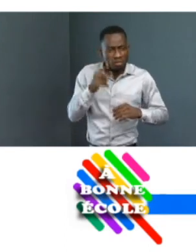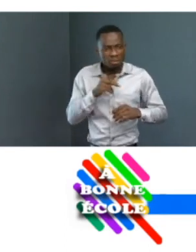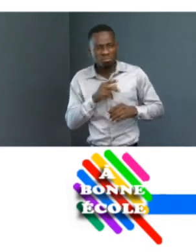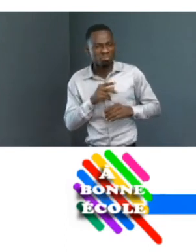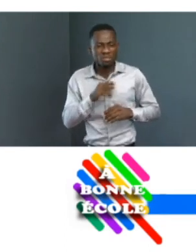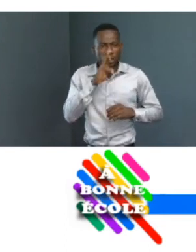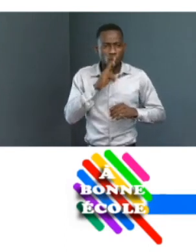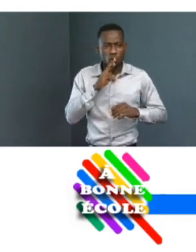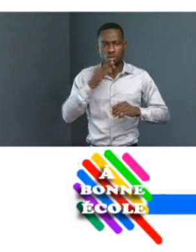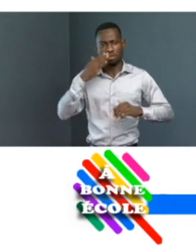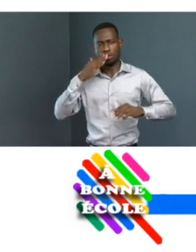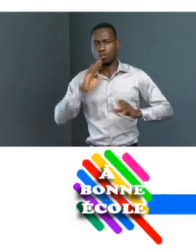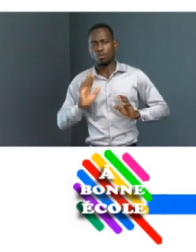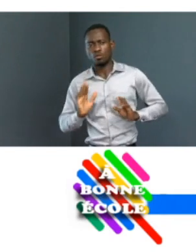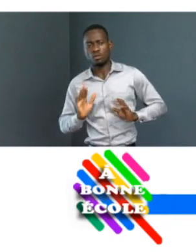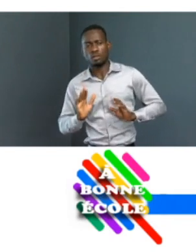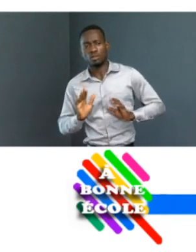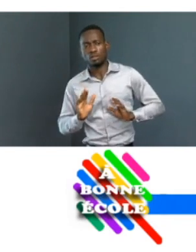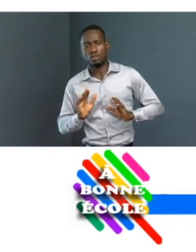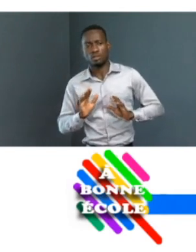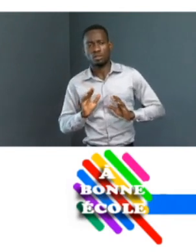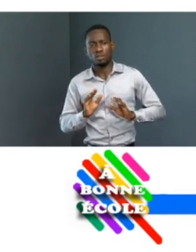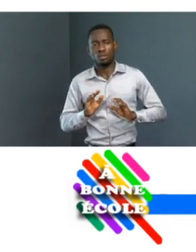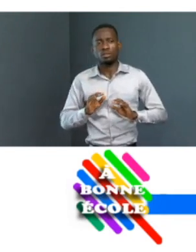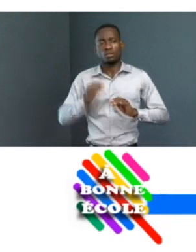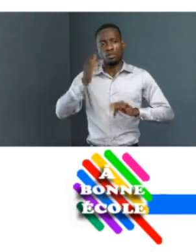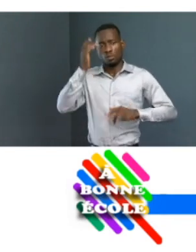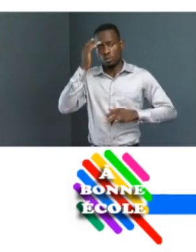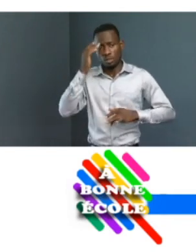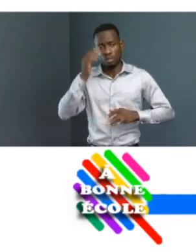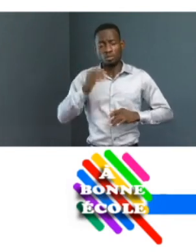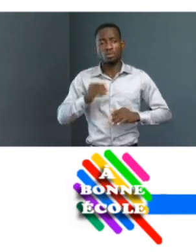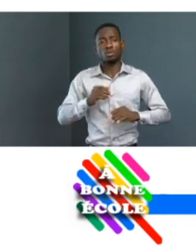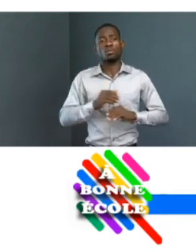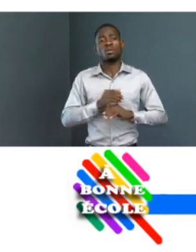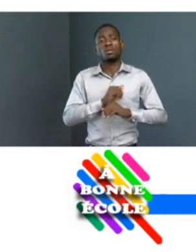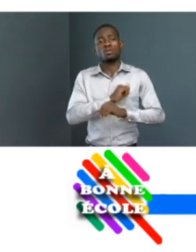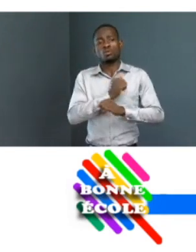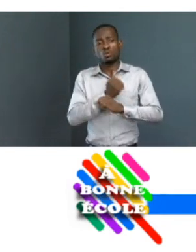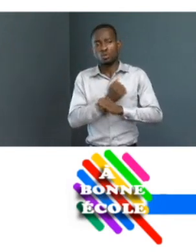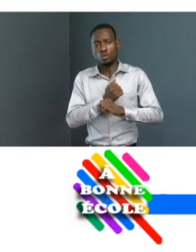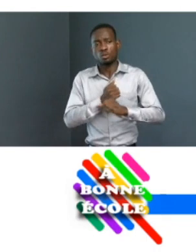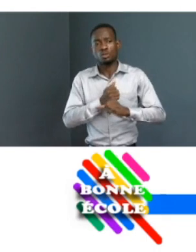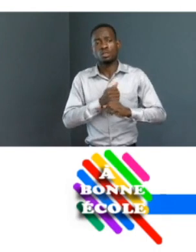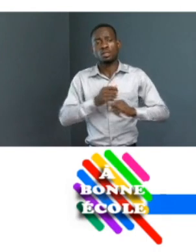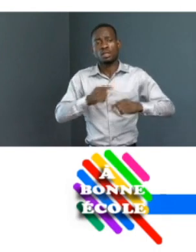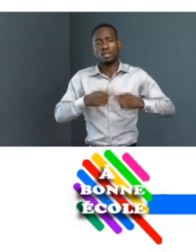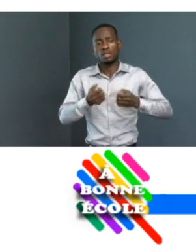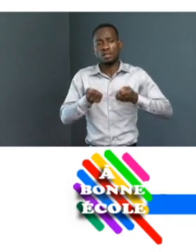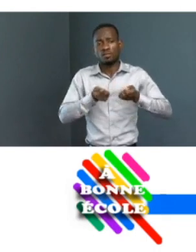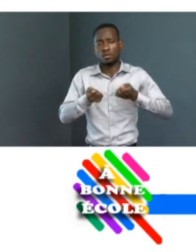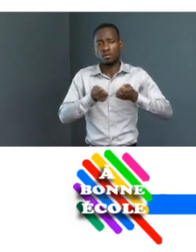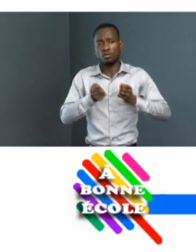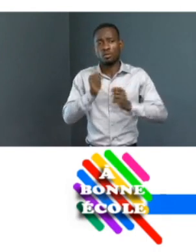très dangereux. Un daltonien ne peut pas être autorisé à aller avec un véhicule. Il y a les